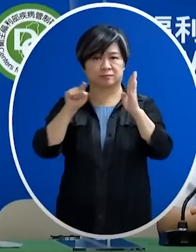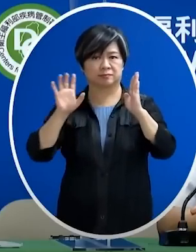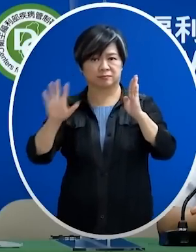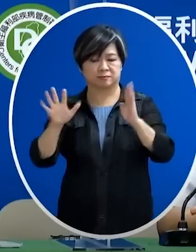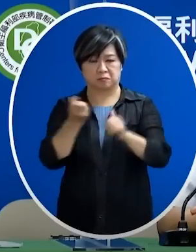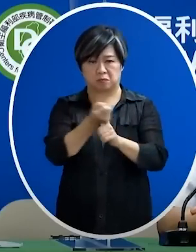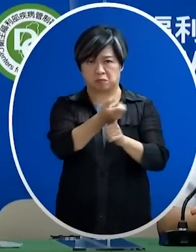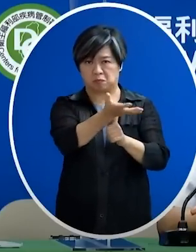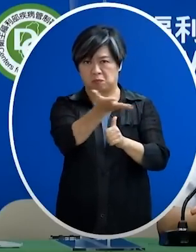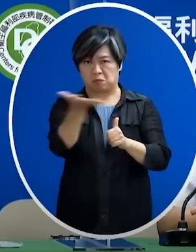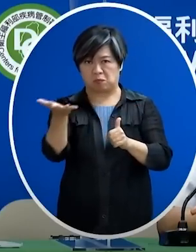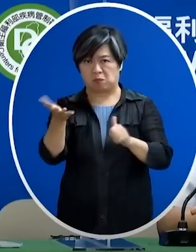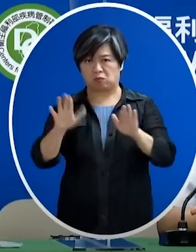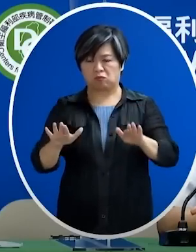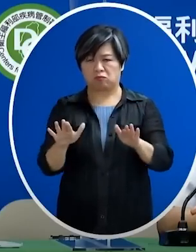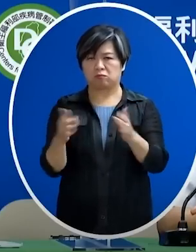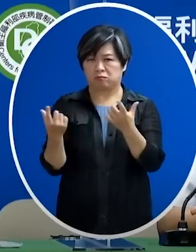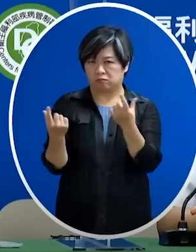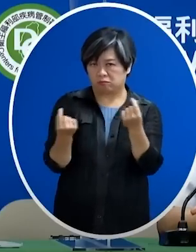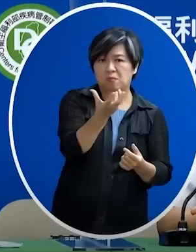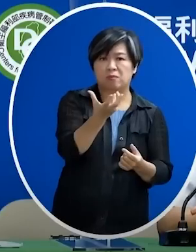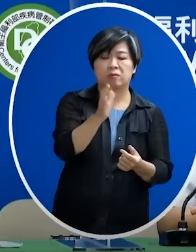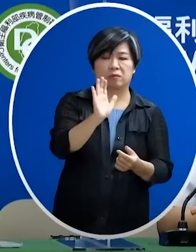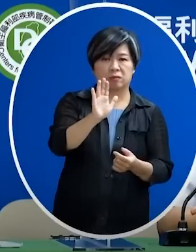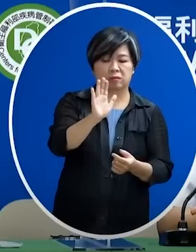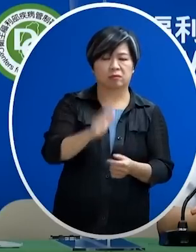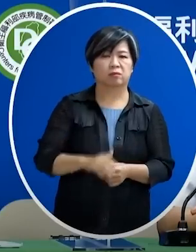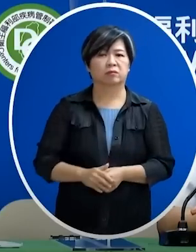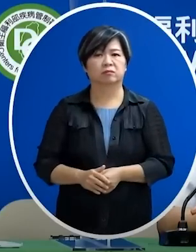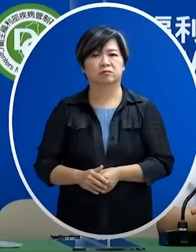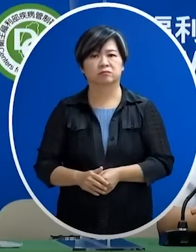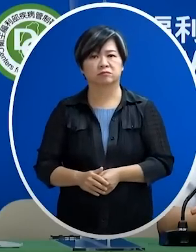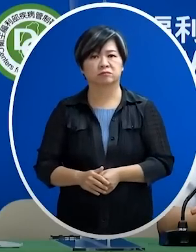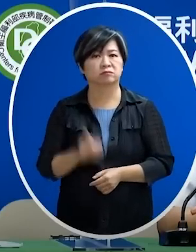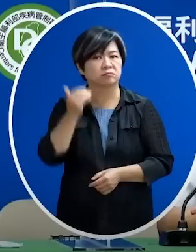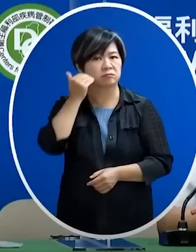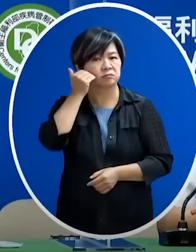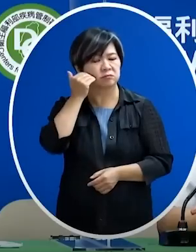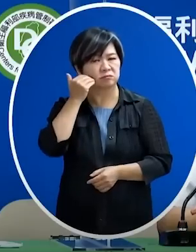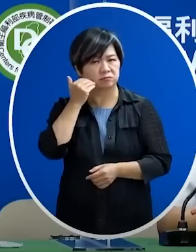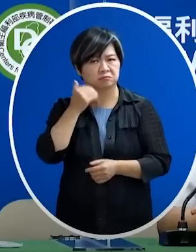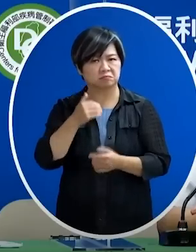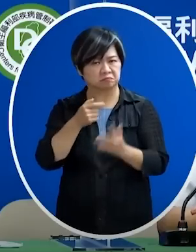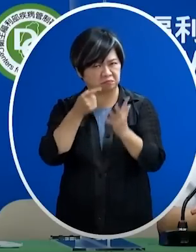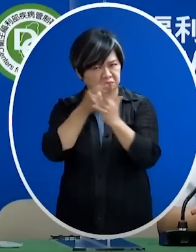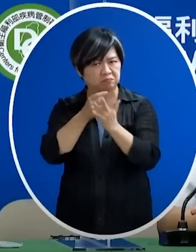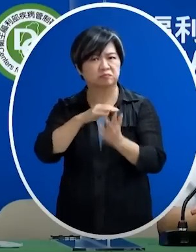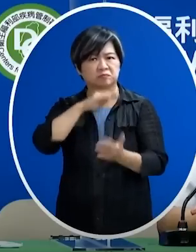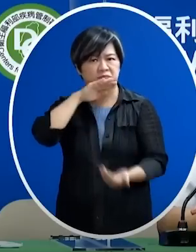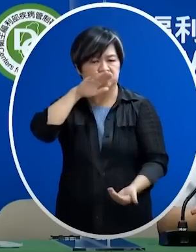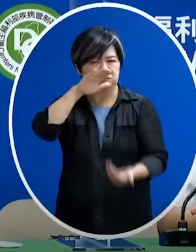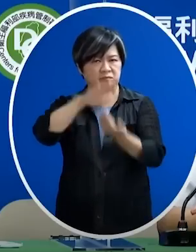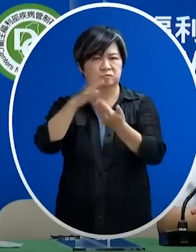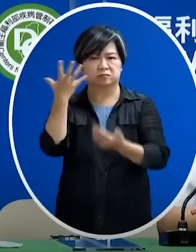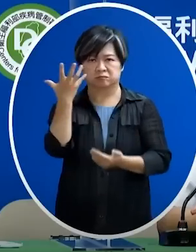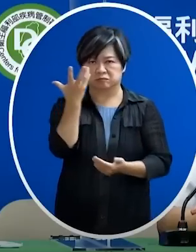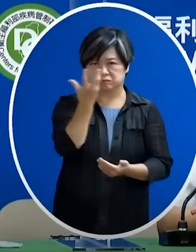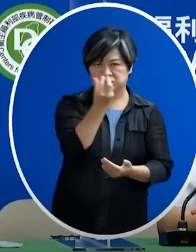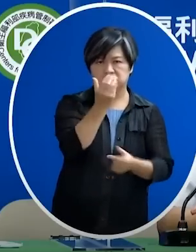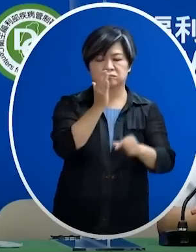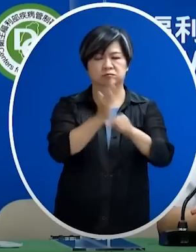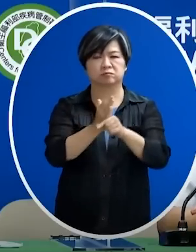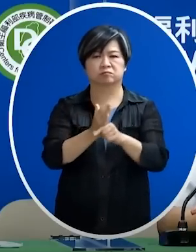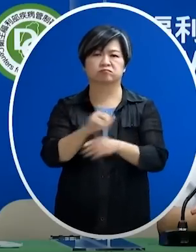目前是持续在上升中，那如果能够如果我们的预期到这个高点趋势转下的时候，我想